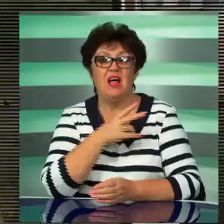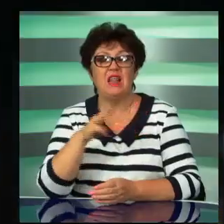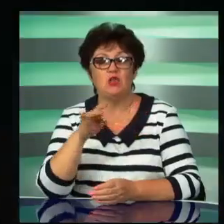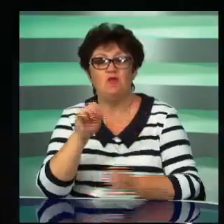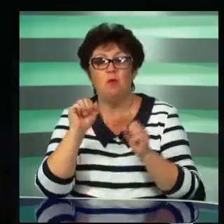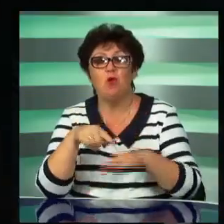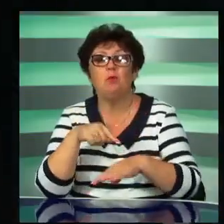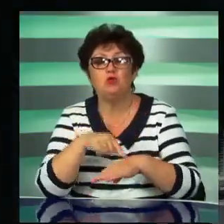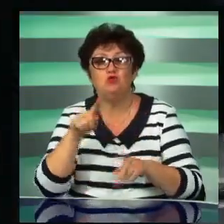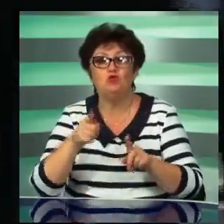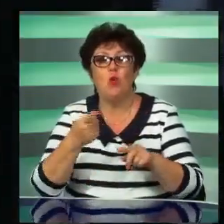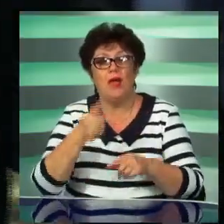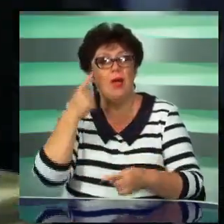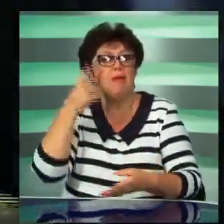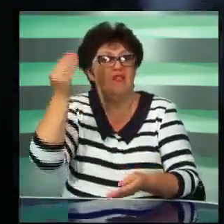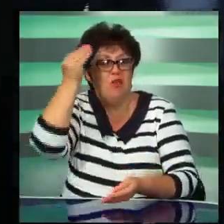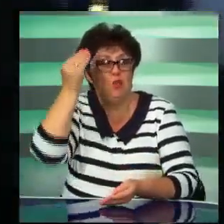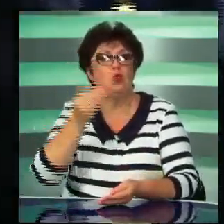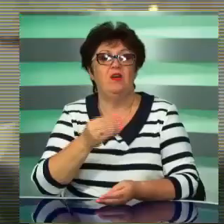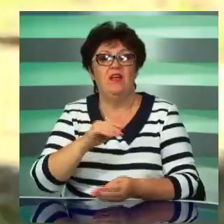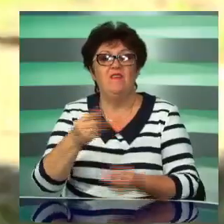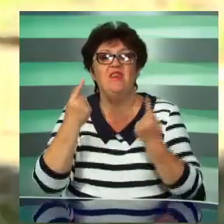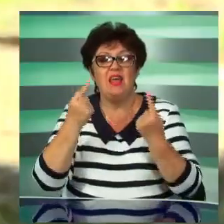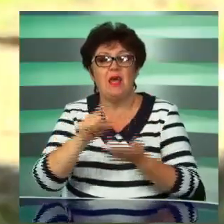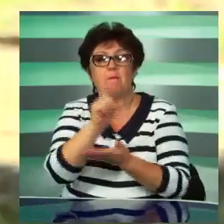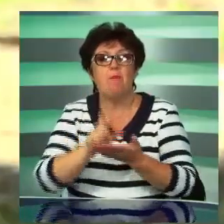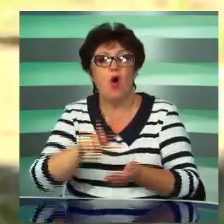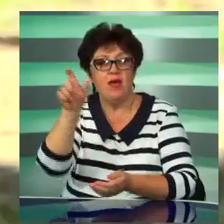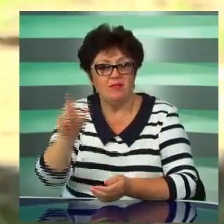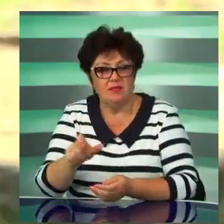могут прочувствовать, что имел в виду великий поэт.